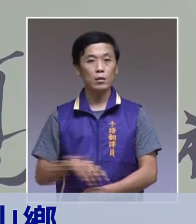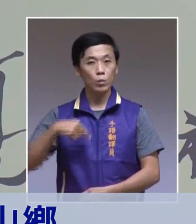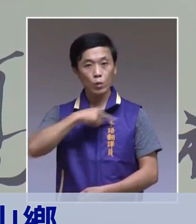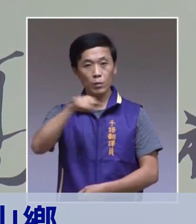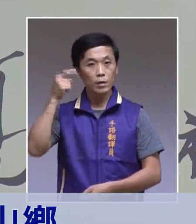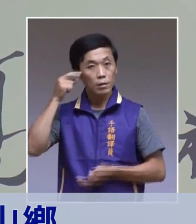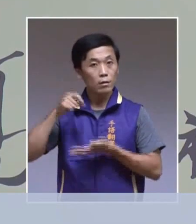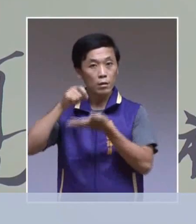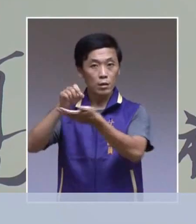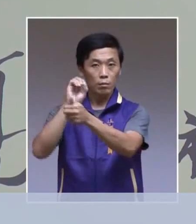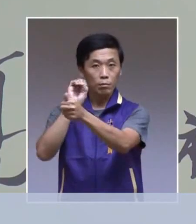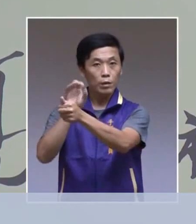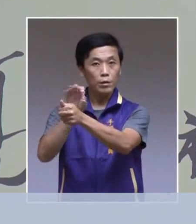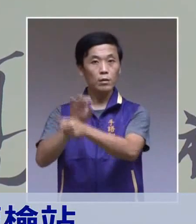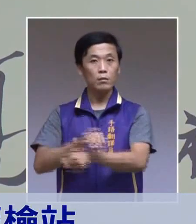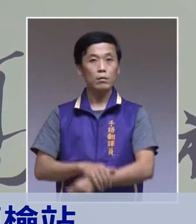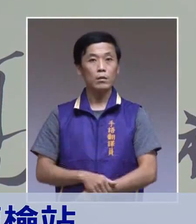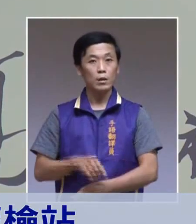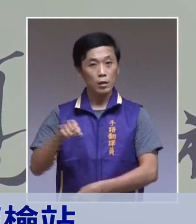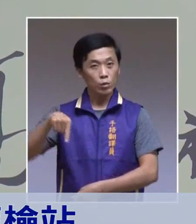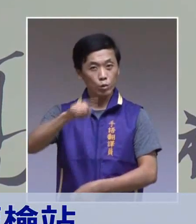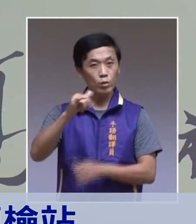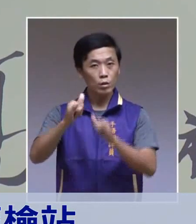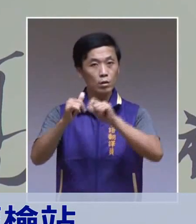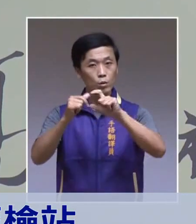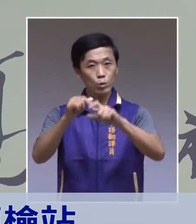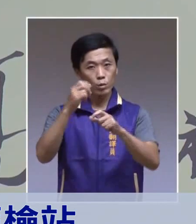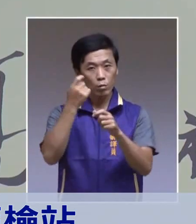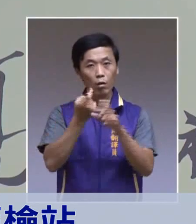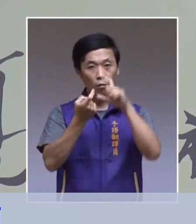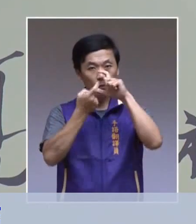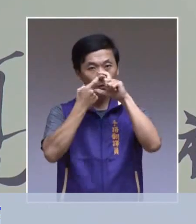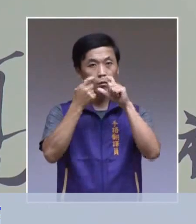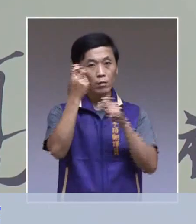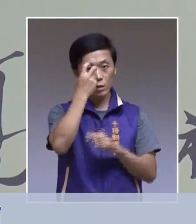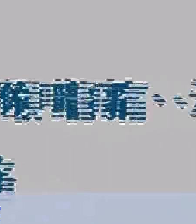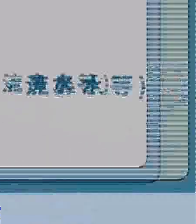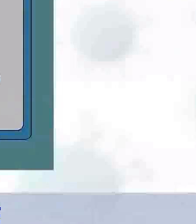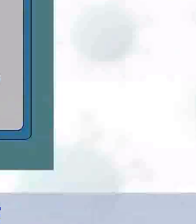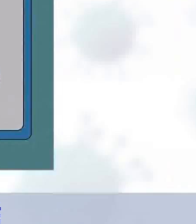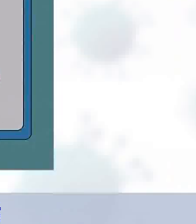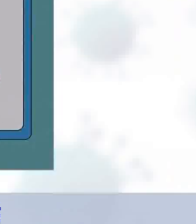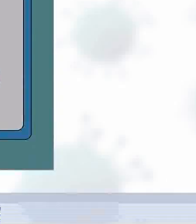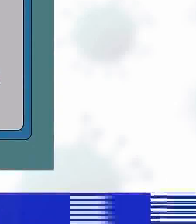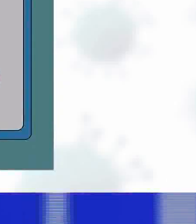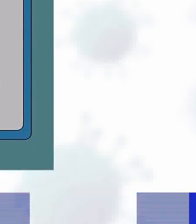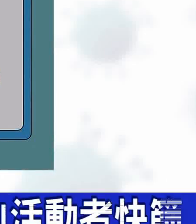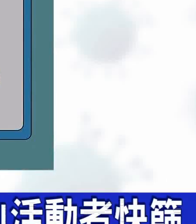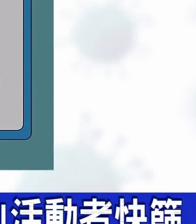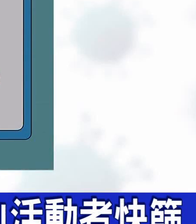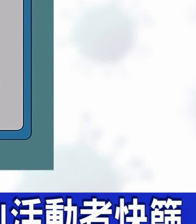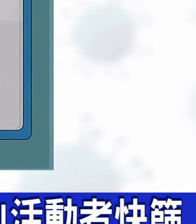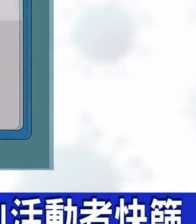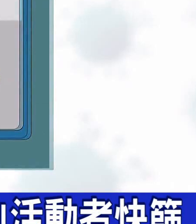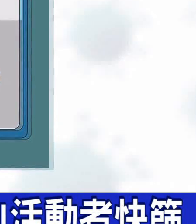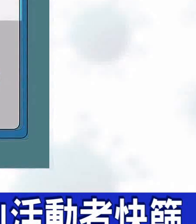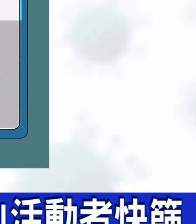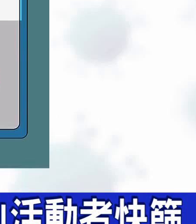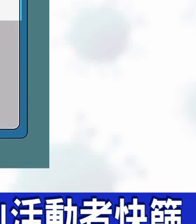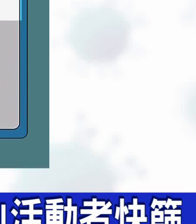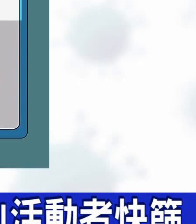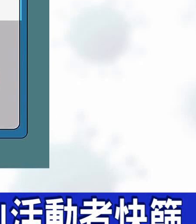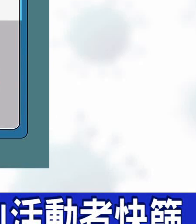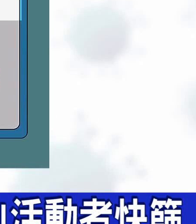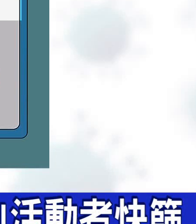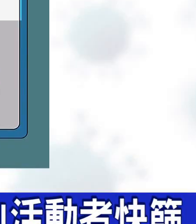山乡，建议说是不是你就到社区筛检站立刻来进行快筛。 拟定枋山专案，针对六月